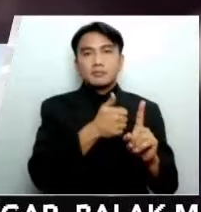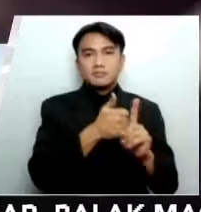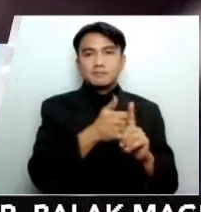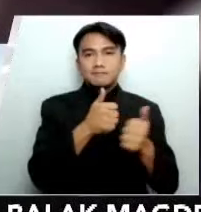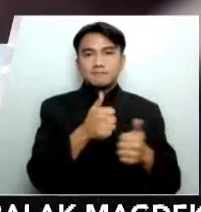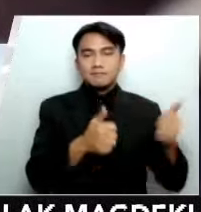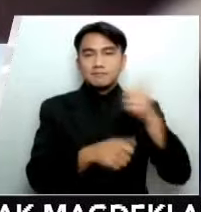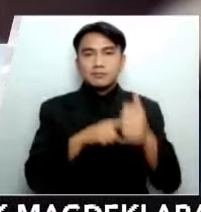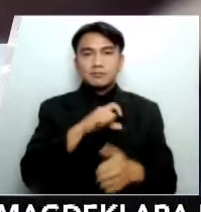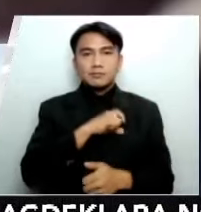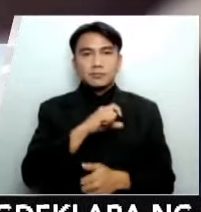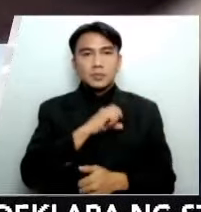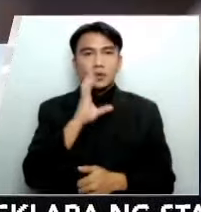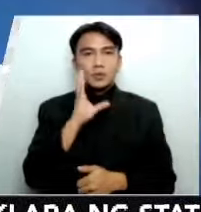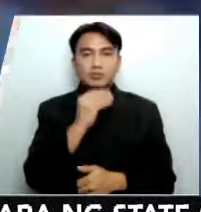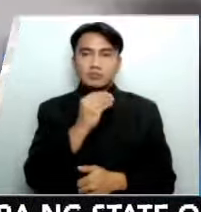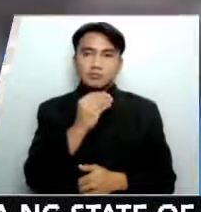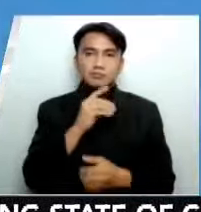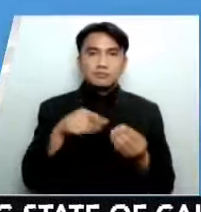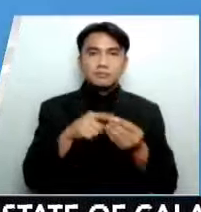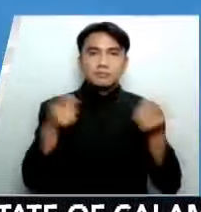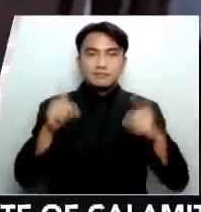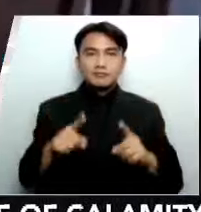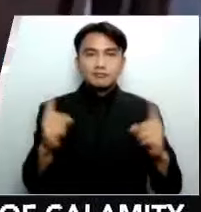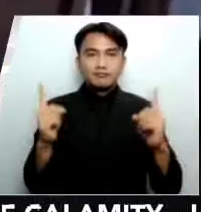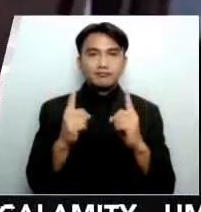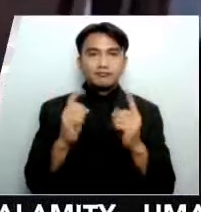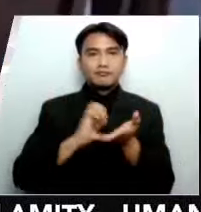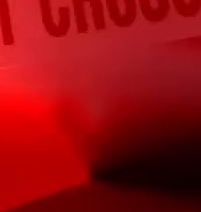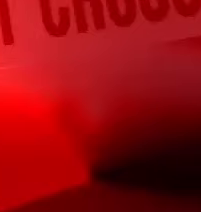ang interpretasyon sa sparring video.